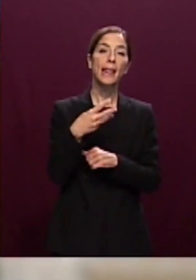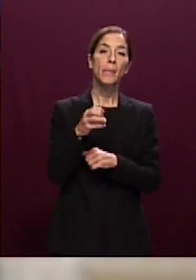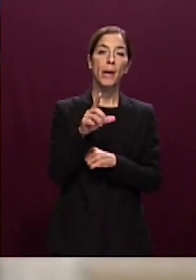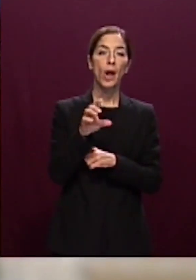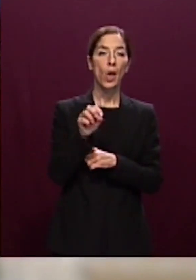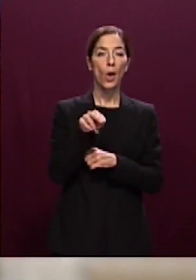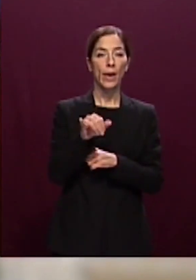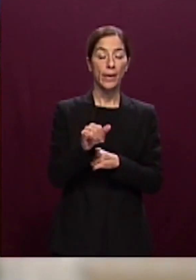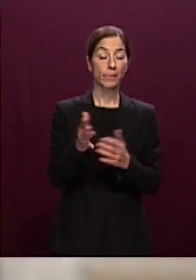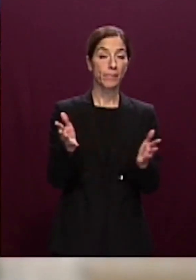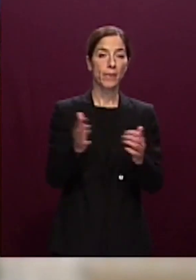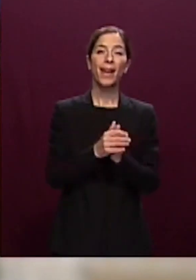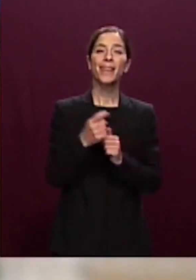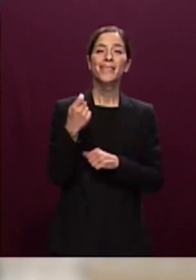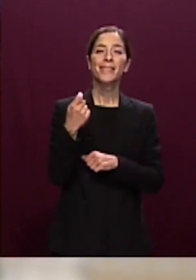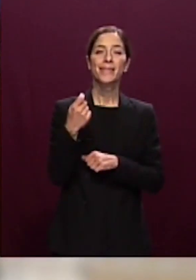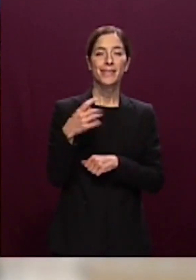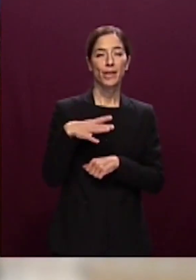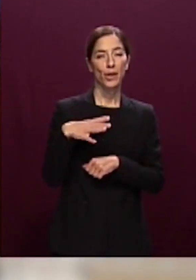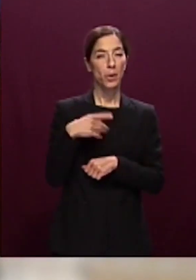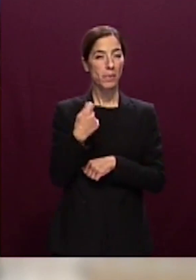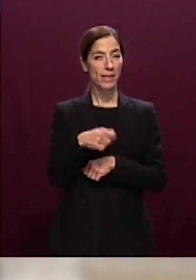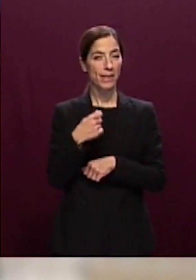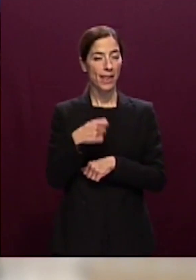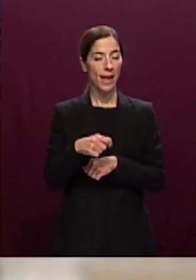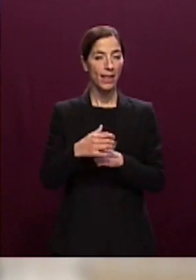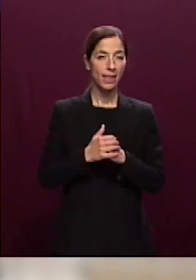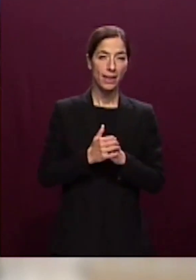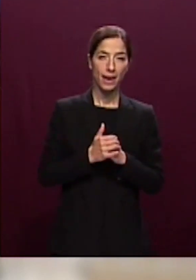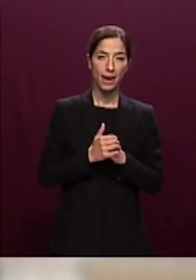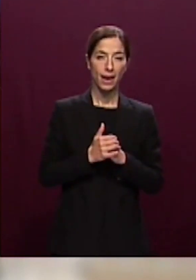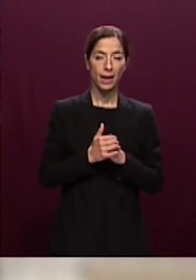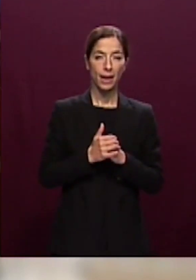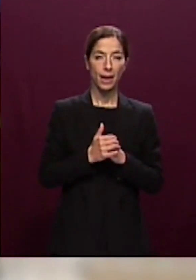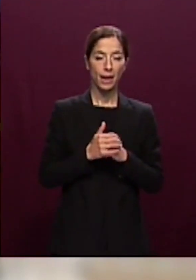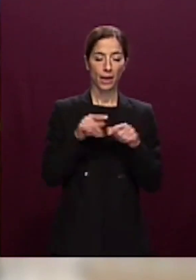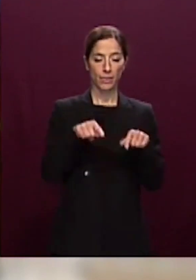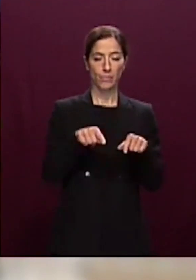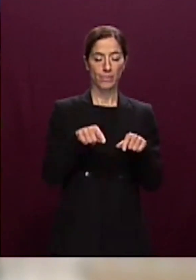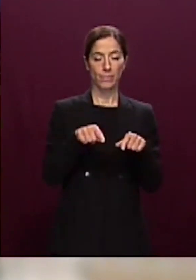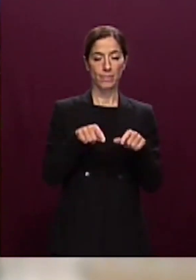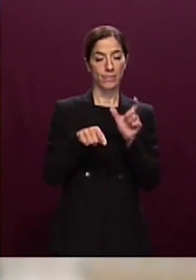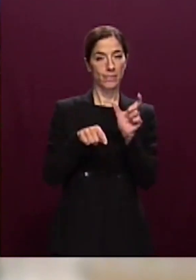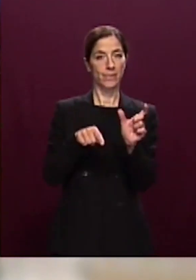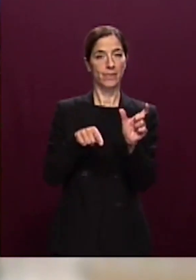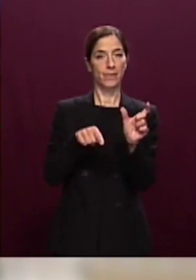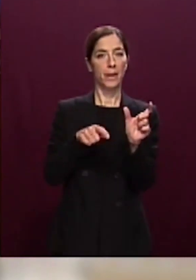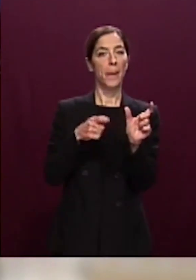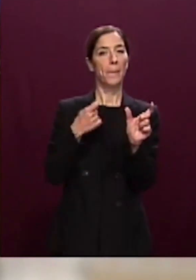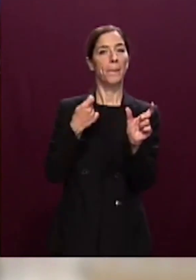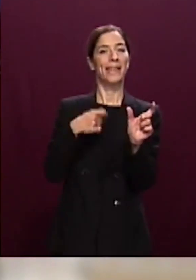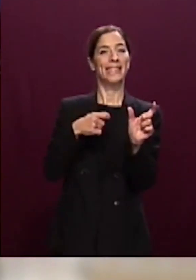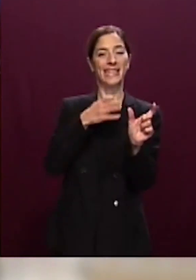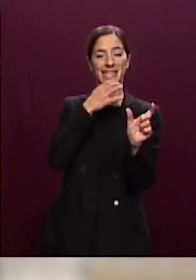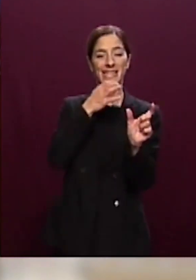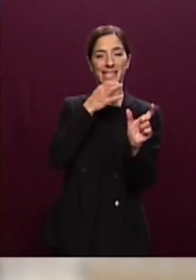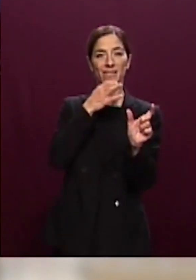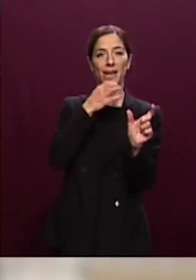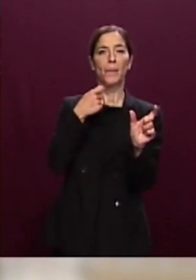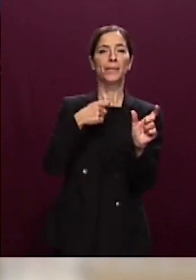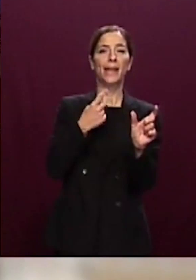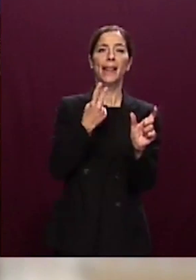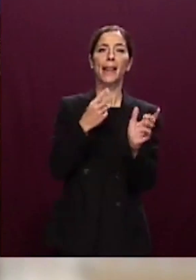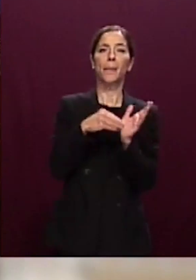signore è presidente e diciamo unificando in questa locuzione i due presidenti in aula